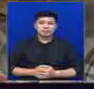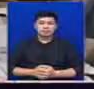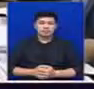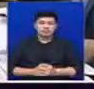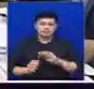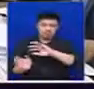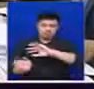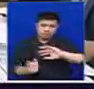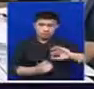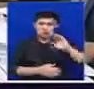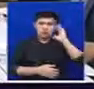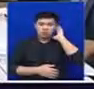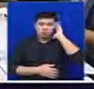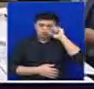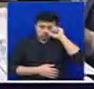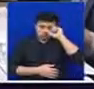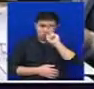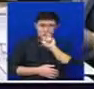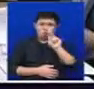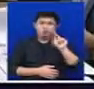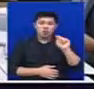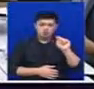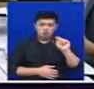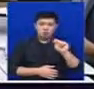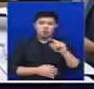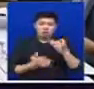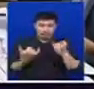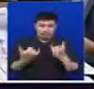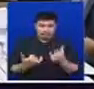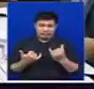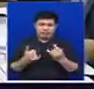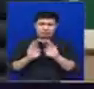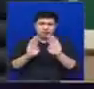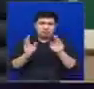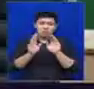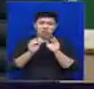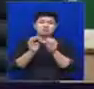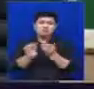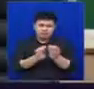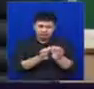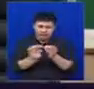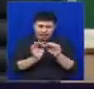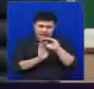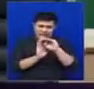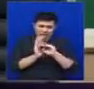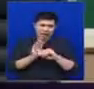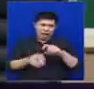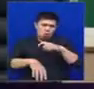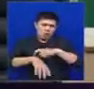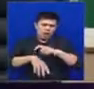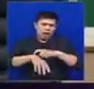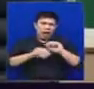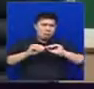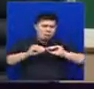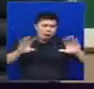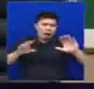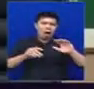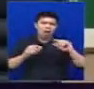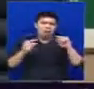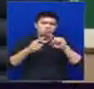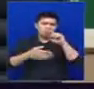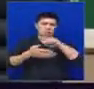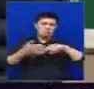พ ด้านนายสมชัยศรีสุทธิยากรกกต.ได้เปิดเผยผลการประชุมชี้แจงและกำหนดหลักเกณฑ์การจัดสรรเวลาออกอากาศในช่วงการออกเสียง